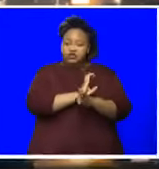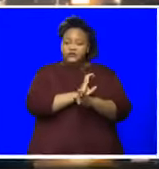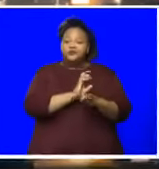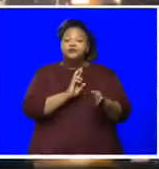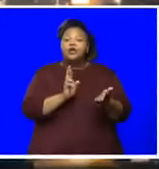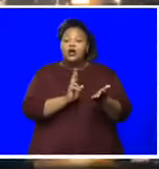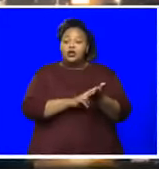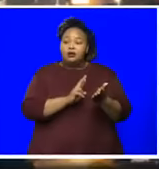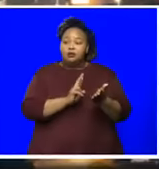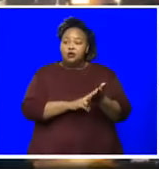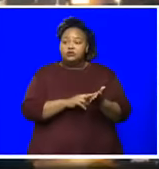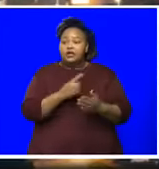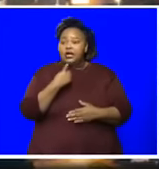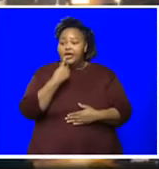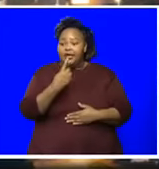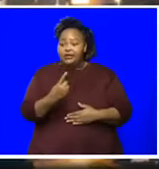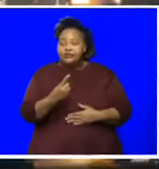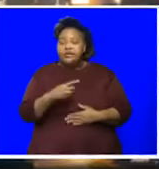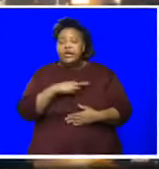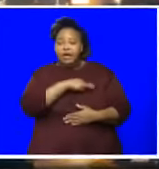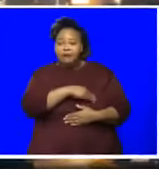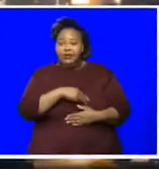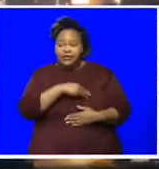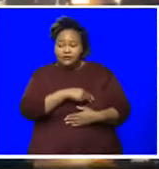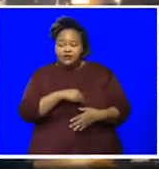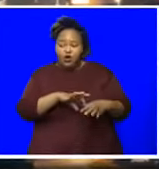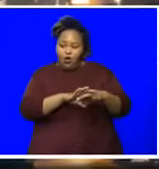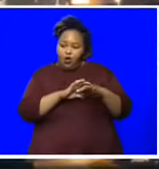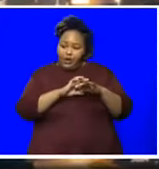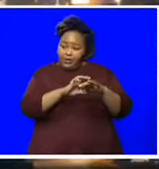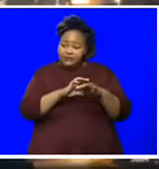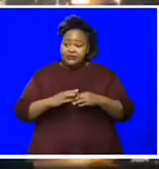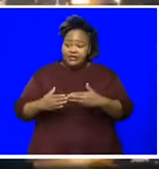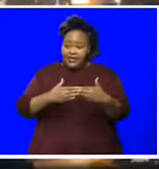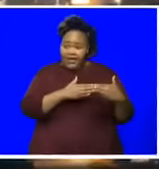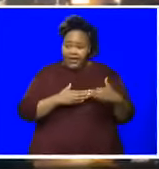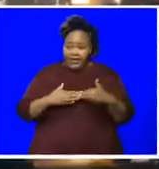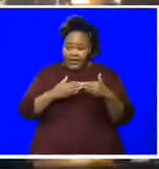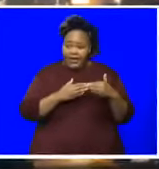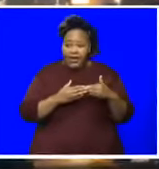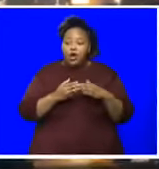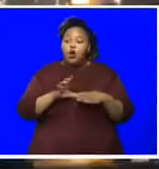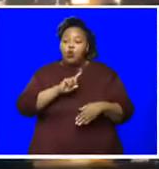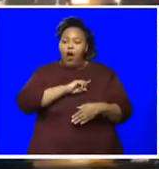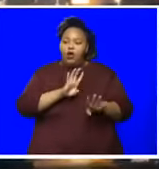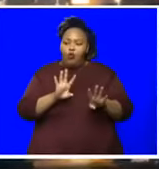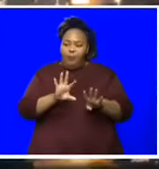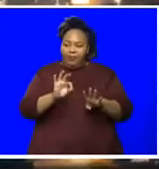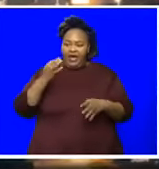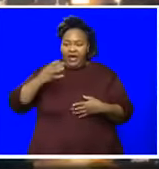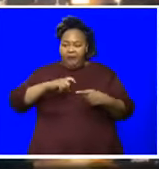nhlangano ukuthi itigadze ingabonakali kwangathi seyihambisana nelihlangothi thite.